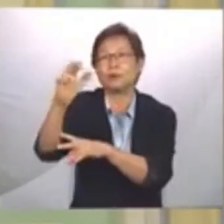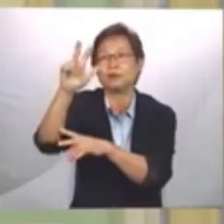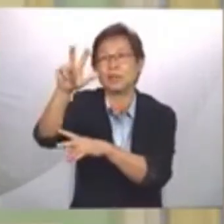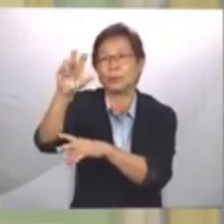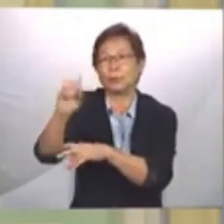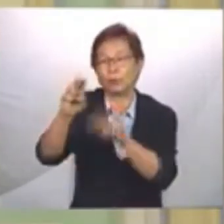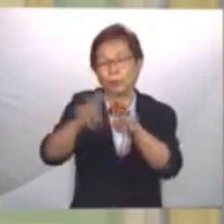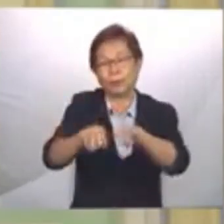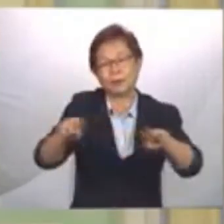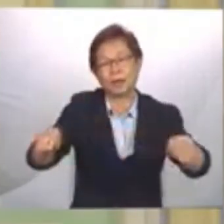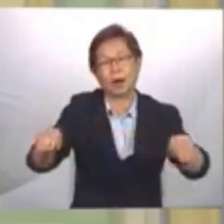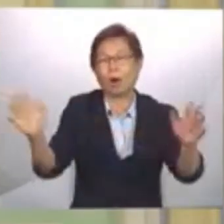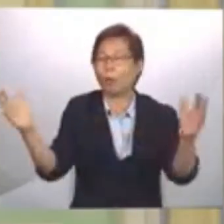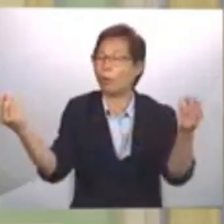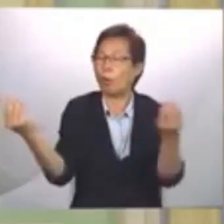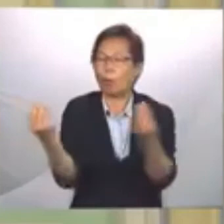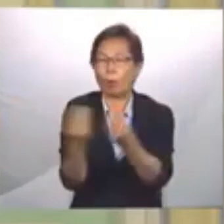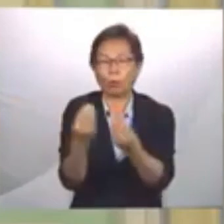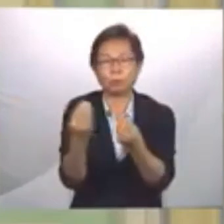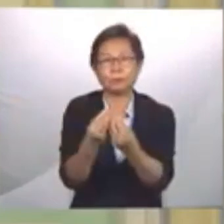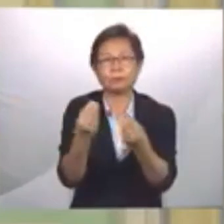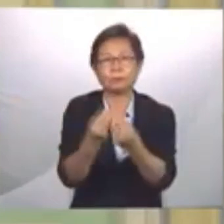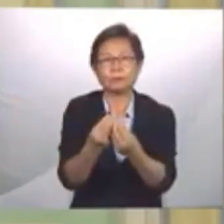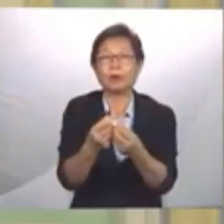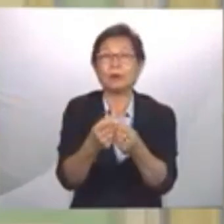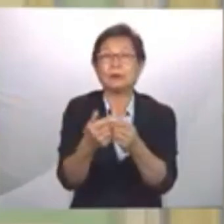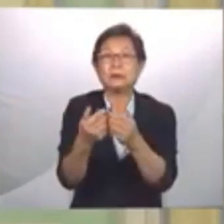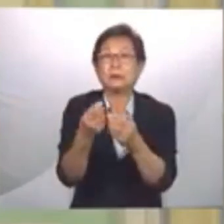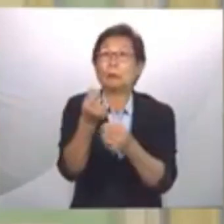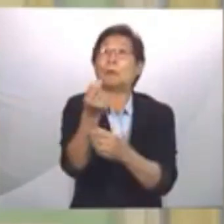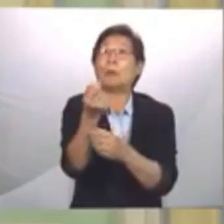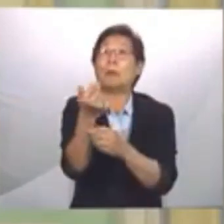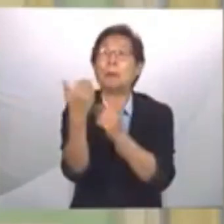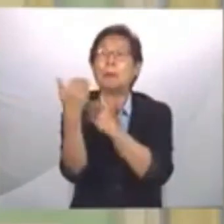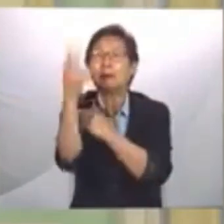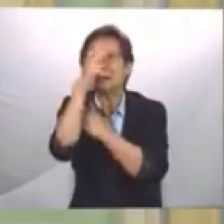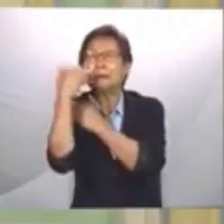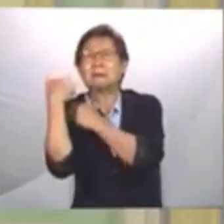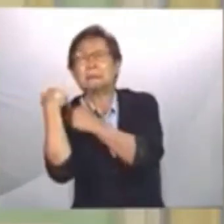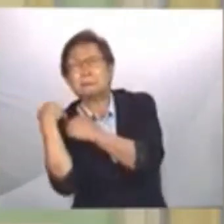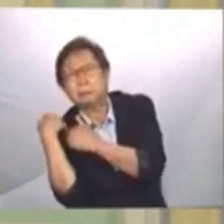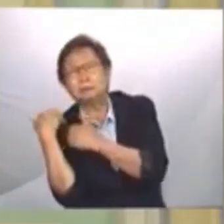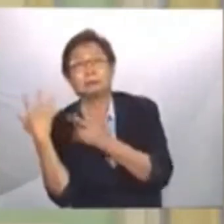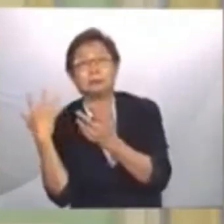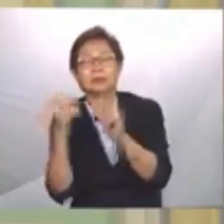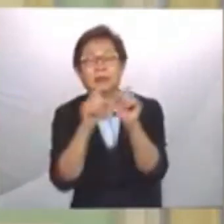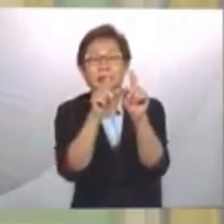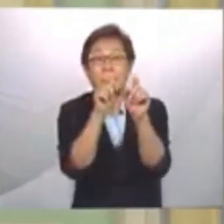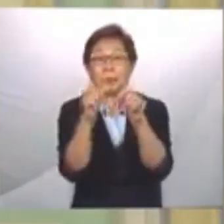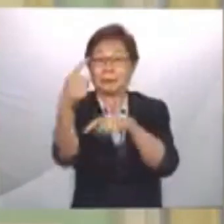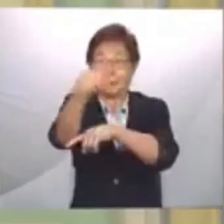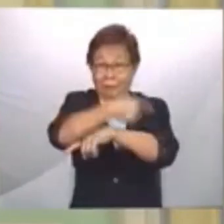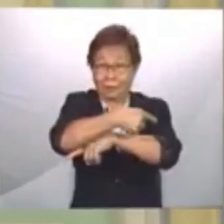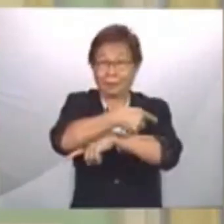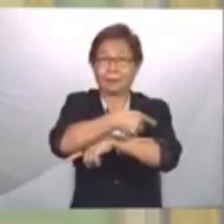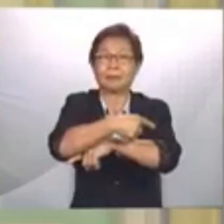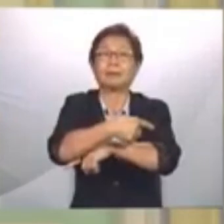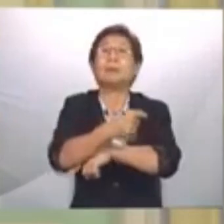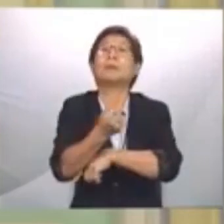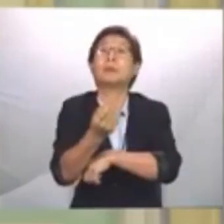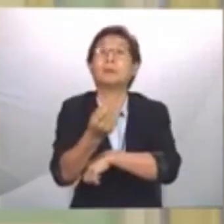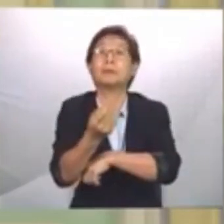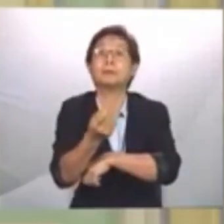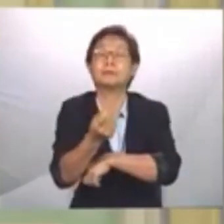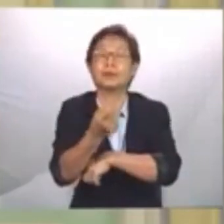74,530 pelajar dan jumlah kos yang ditanggung oleh kerajaan untuk 11 hari ialah